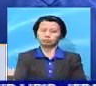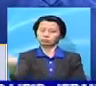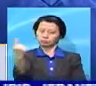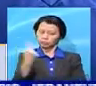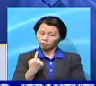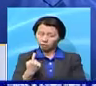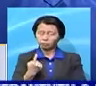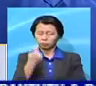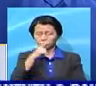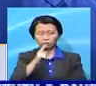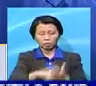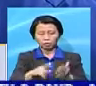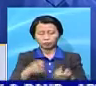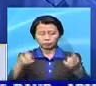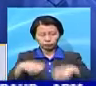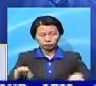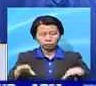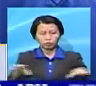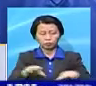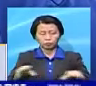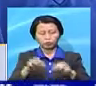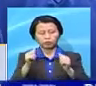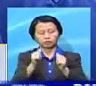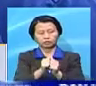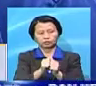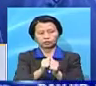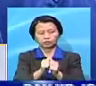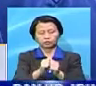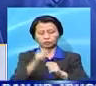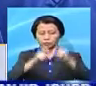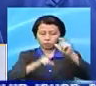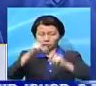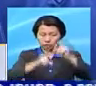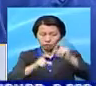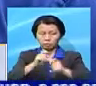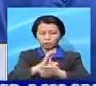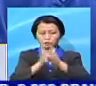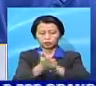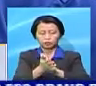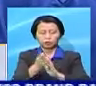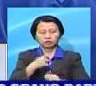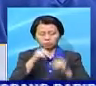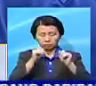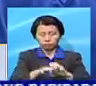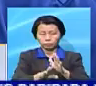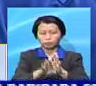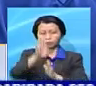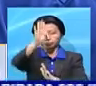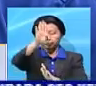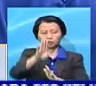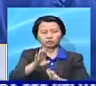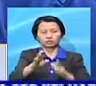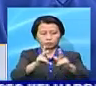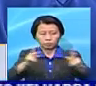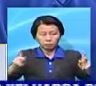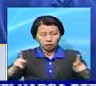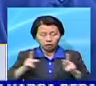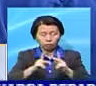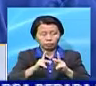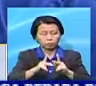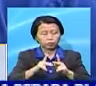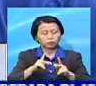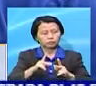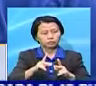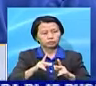seperti apa yang pihak UDA telah laksanakan dengan pihak Dewan Bandaraya Kuala Lumpur supaya kita dapat membangunkan kawasan-kawasan khususannya